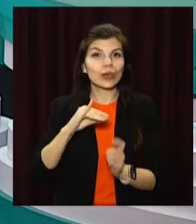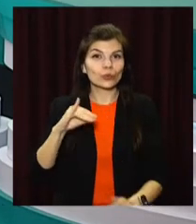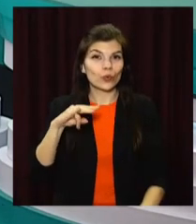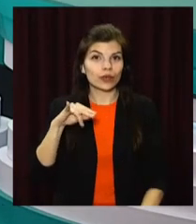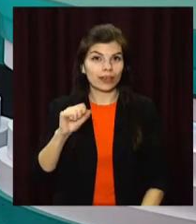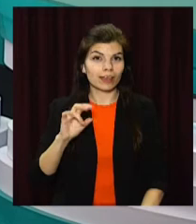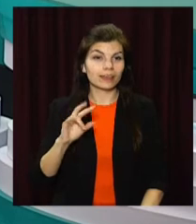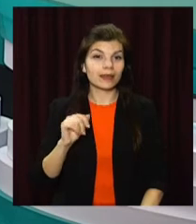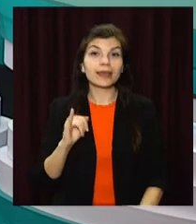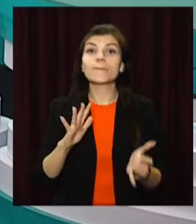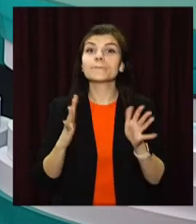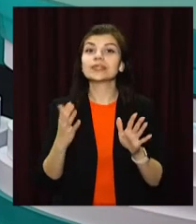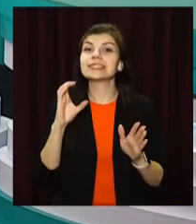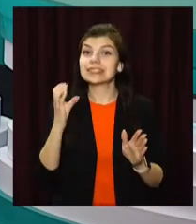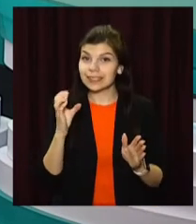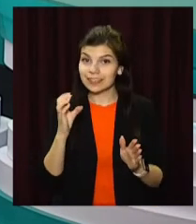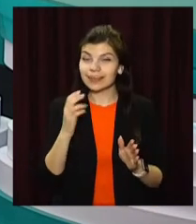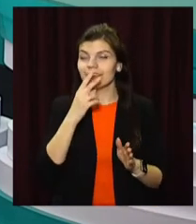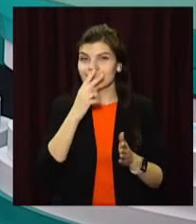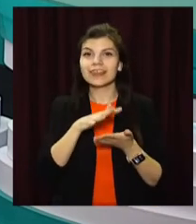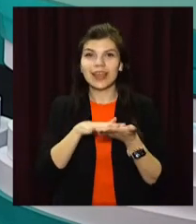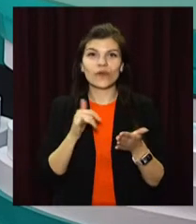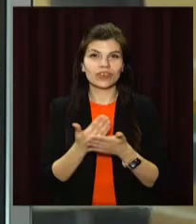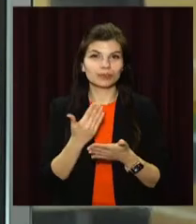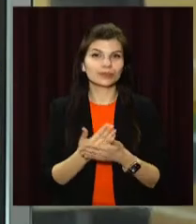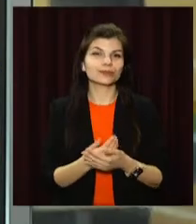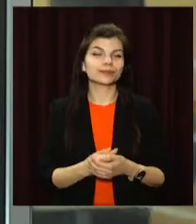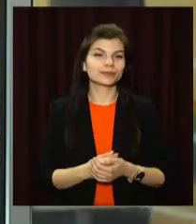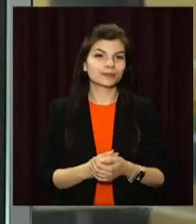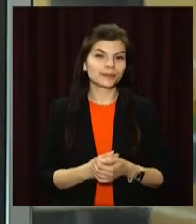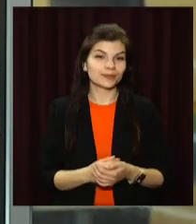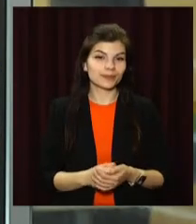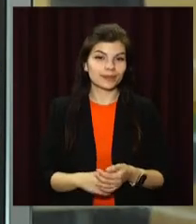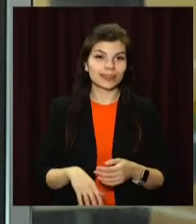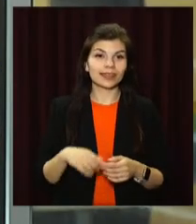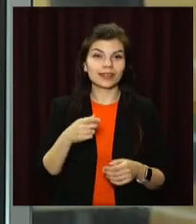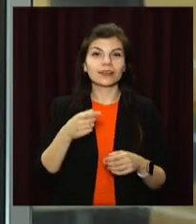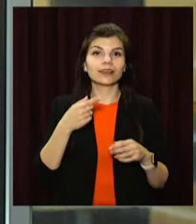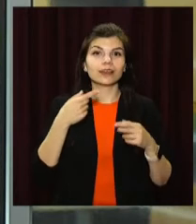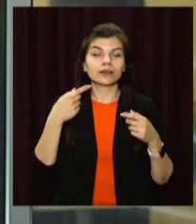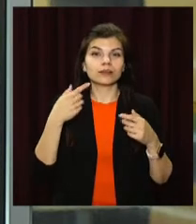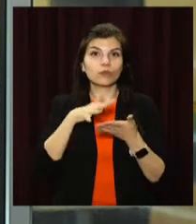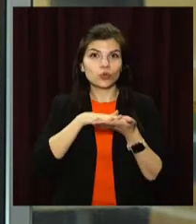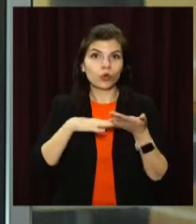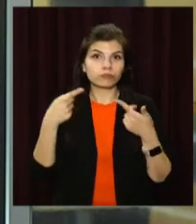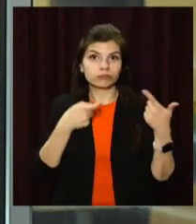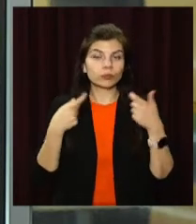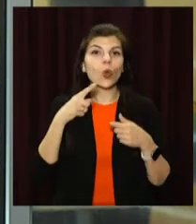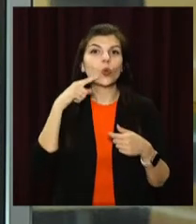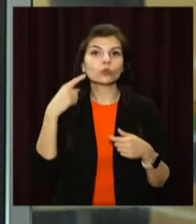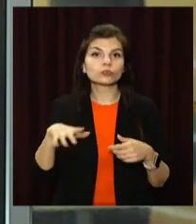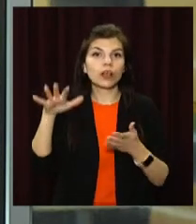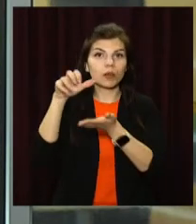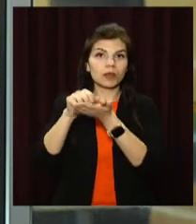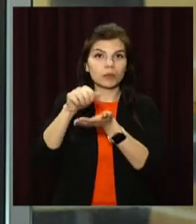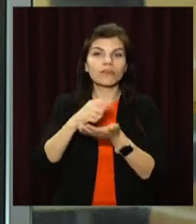Юріана Пуговкіна. Про події середи дивіться далі у випуску. Стрілянина продовжується.